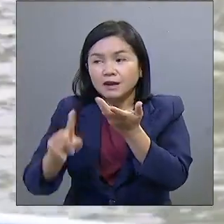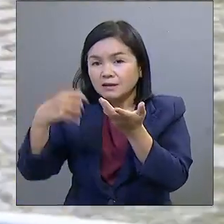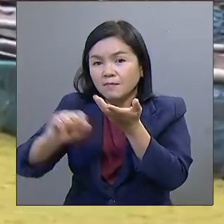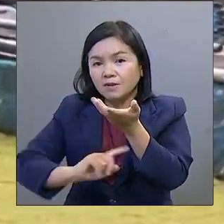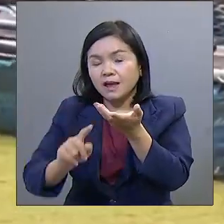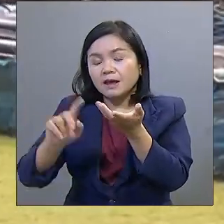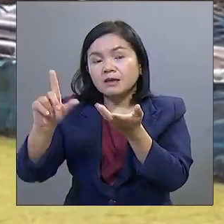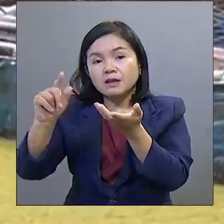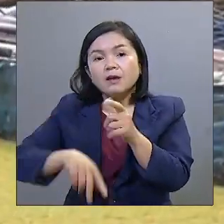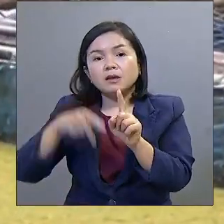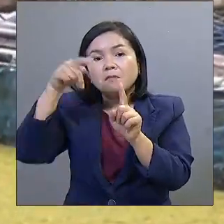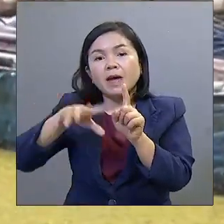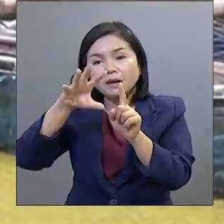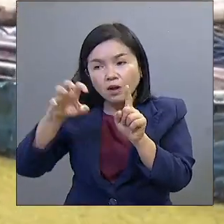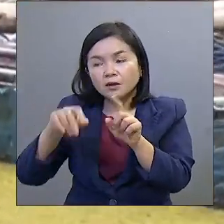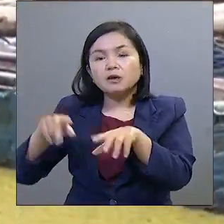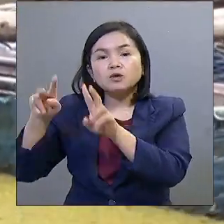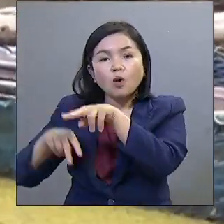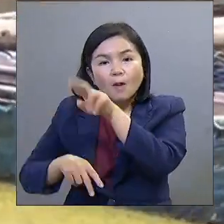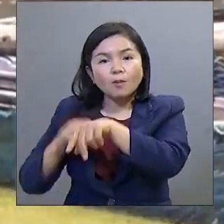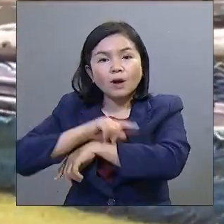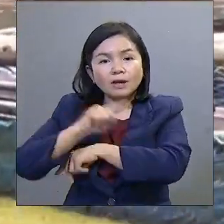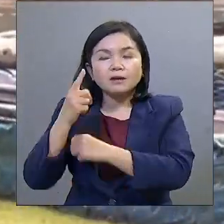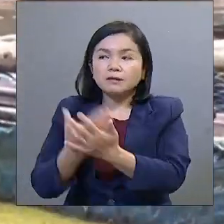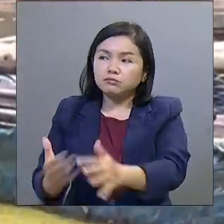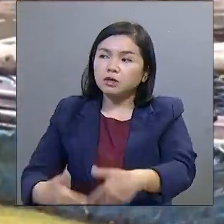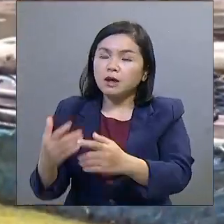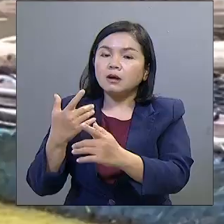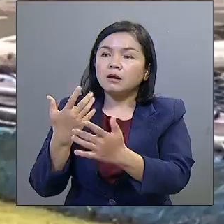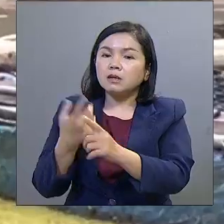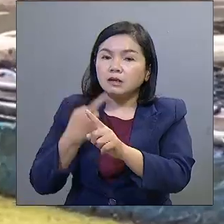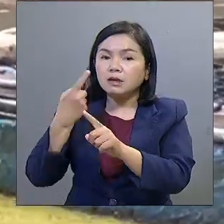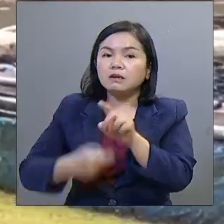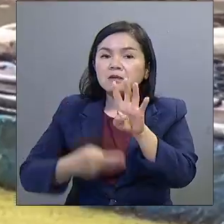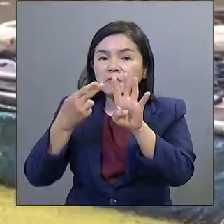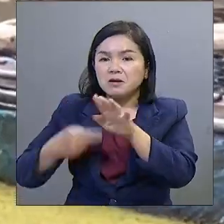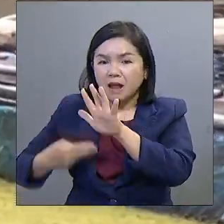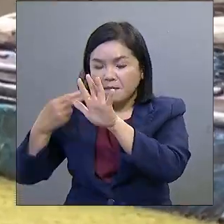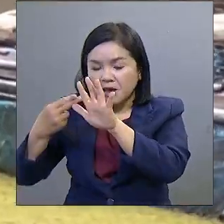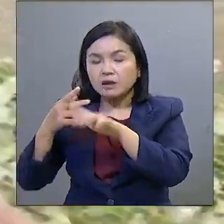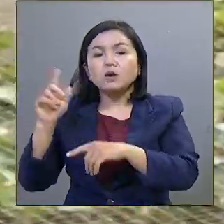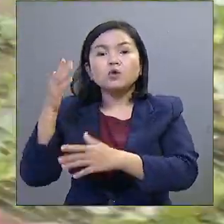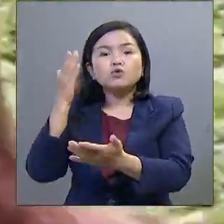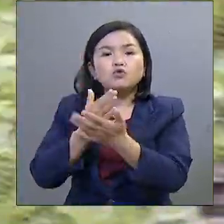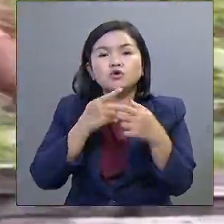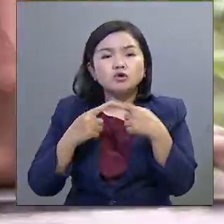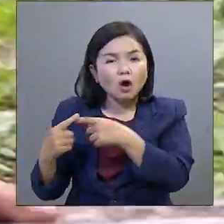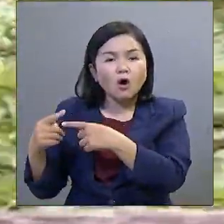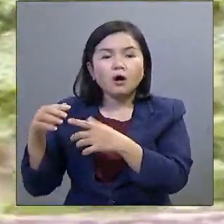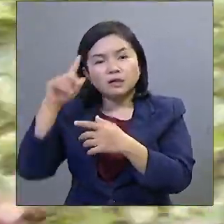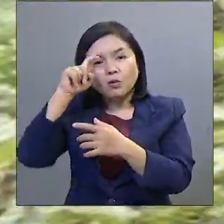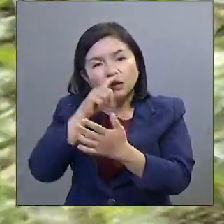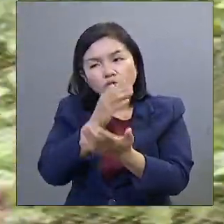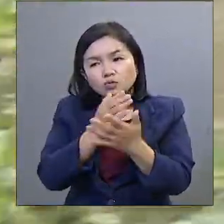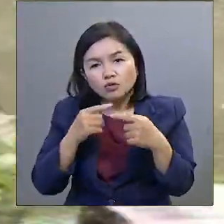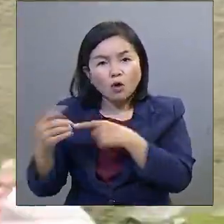ประมาณวันละ 1,500 ถึง 2,000 บาทตกเดือนนึงก็ประมาณ 40,000 ถึง 50,000 บาทครับแต่หากเป็นช่วงวันหยุดยาวหรือเทศกาลต่างๆจะข